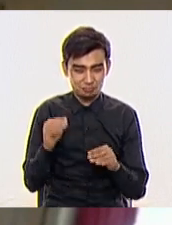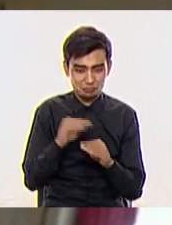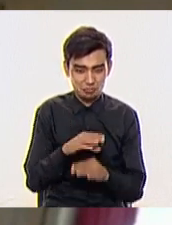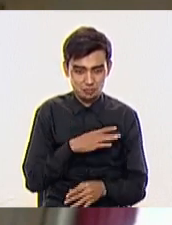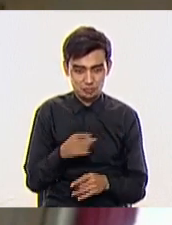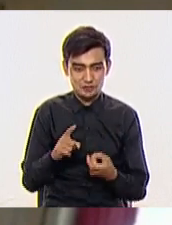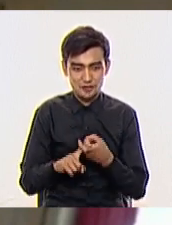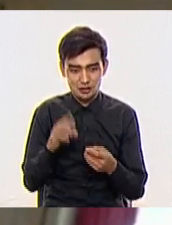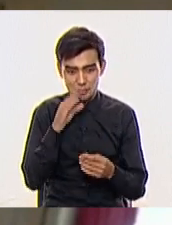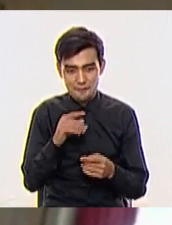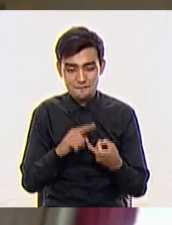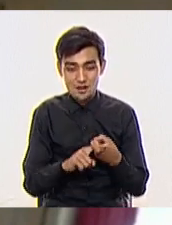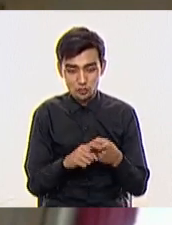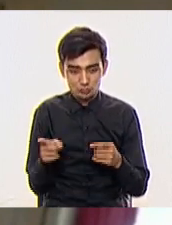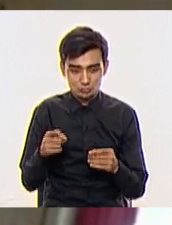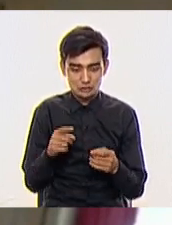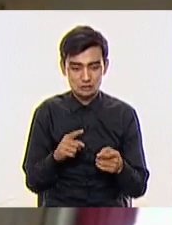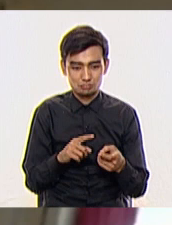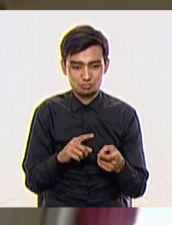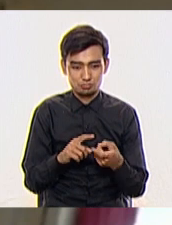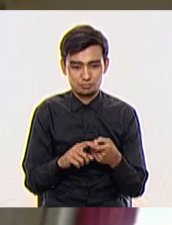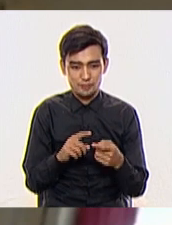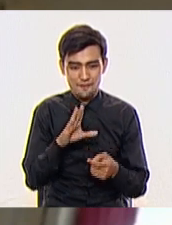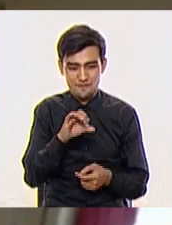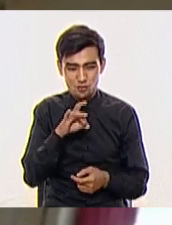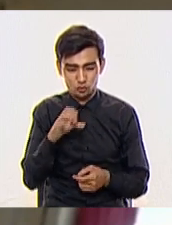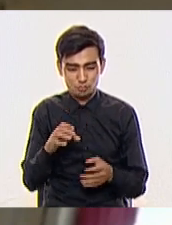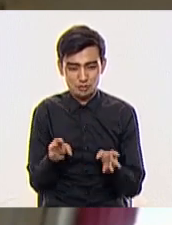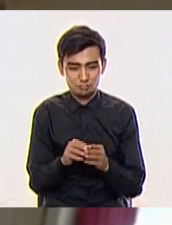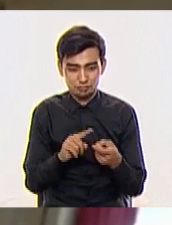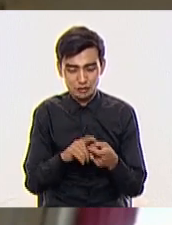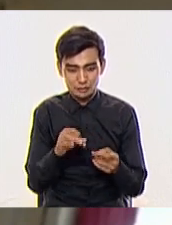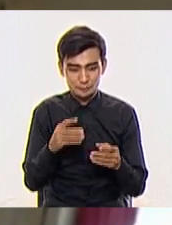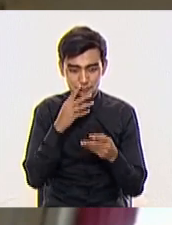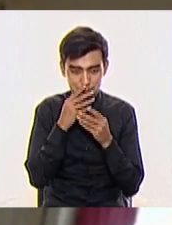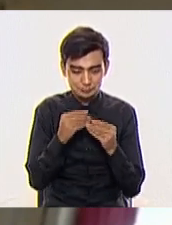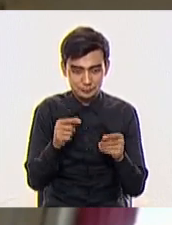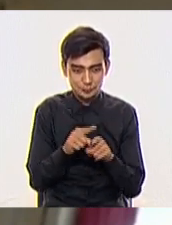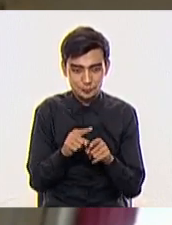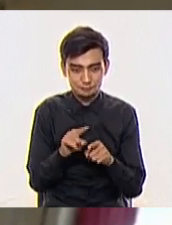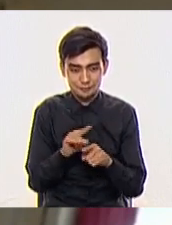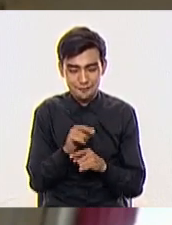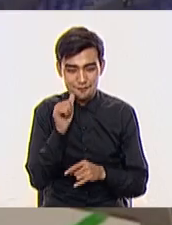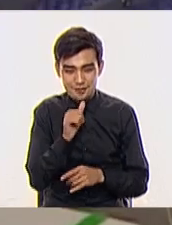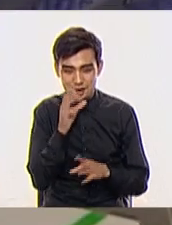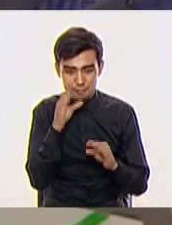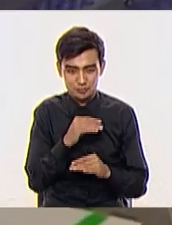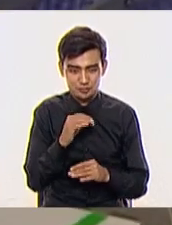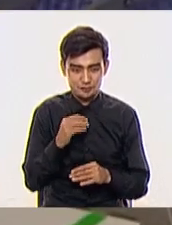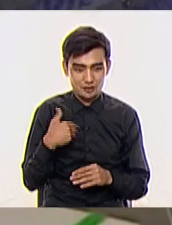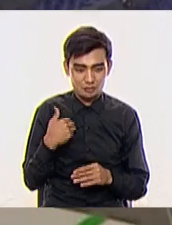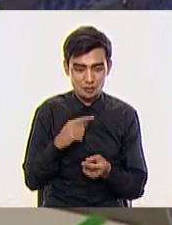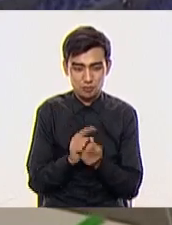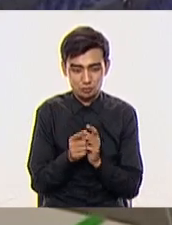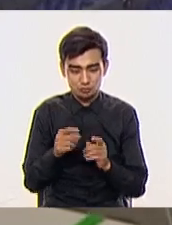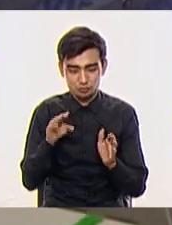способность связываться с самим вирусом, да, с некоторыми его частями и таким образом как бы маскировать его от распознавания иммунной системой. Не внушая